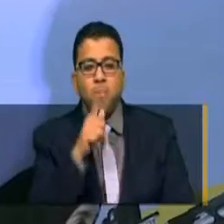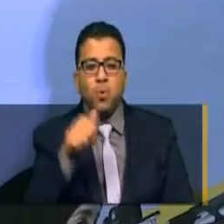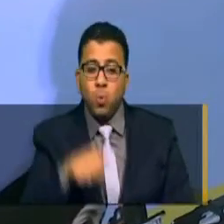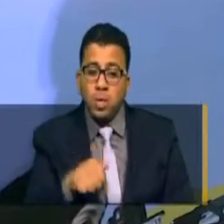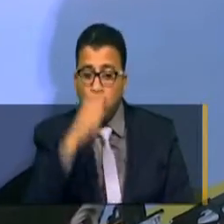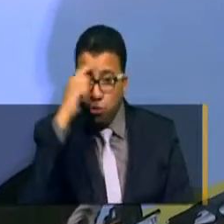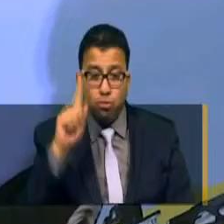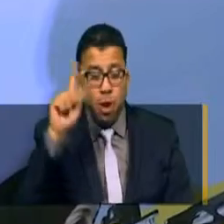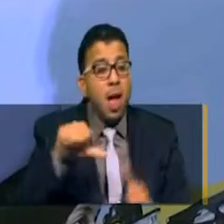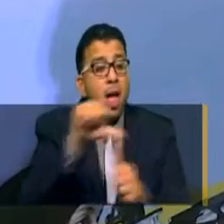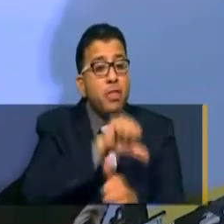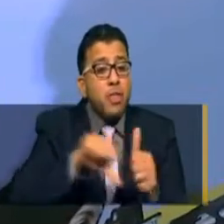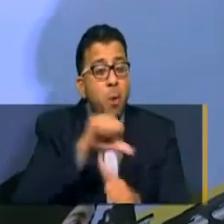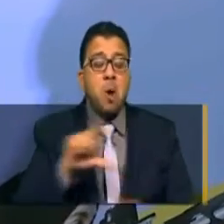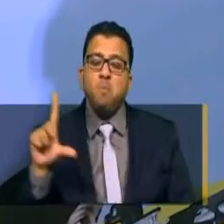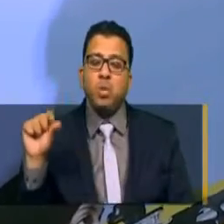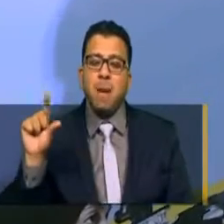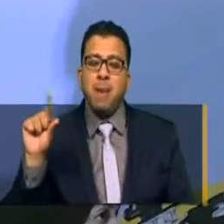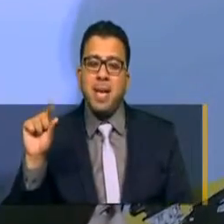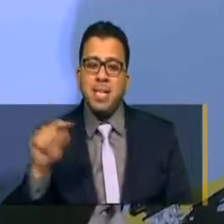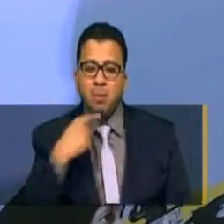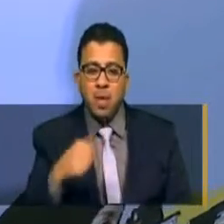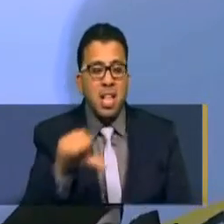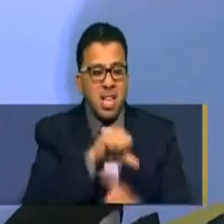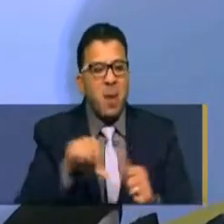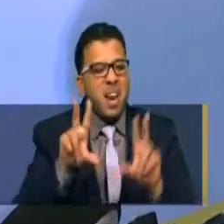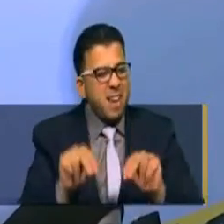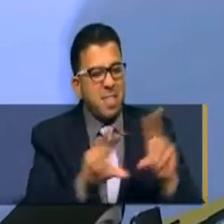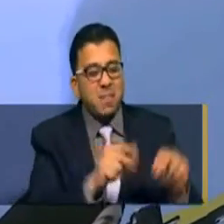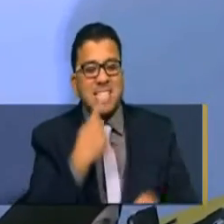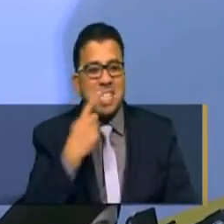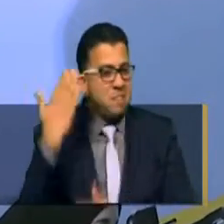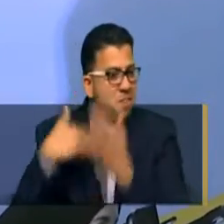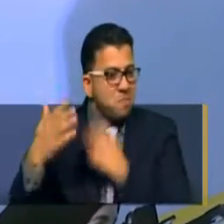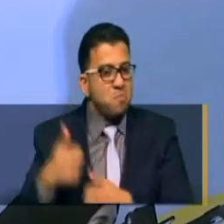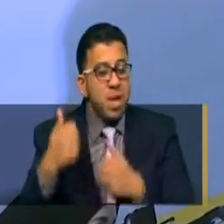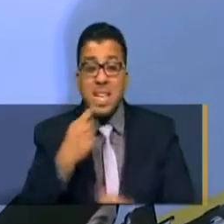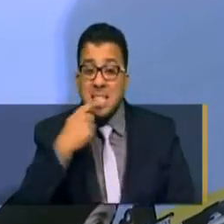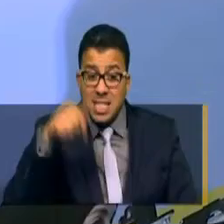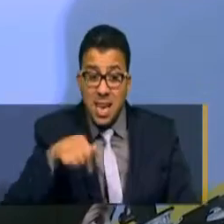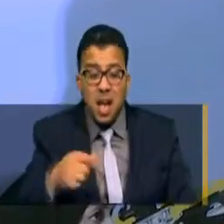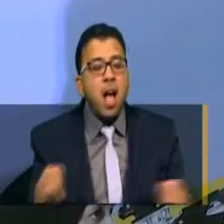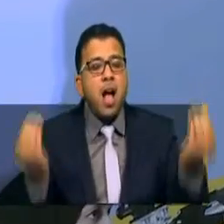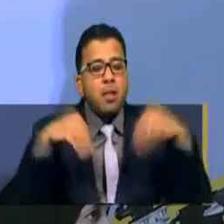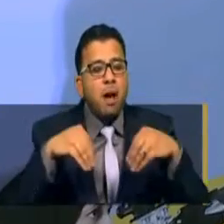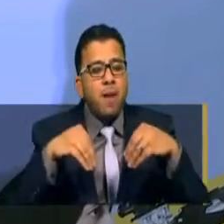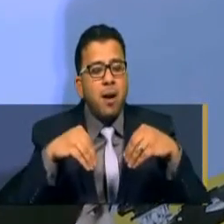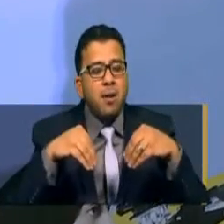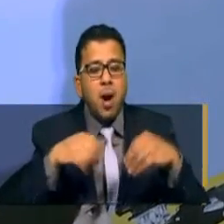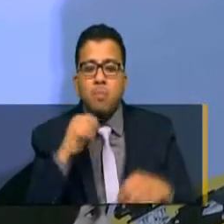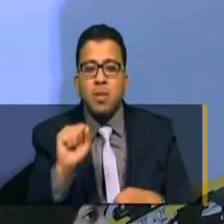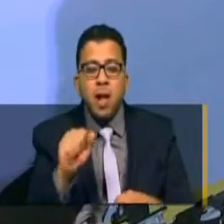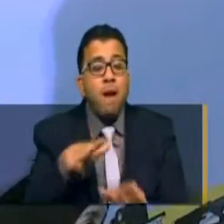سوف تكون الدورة متميزة كالدورات السابقة، ولكن السنة هاي إن شاء الله إضافة لها